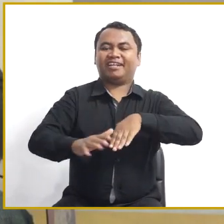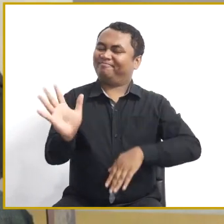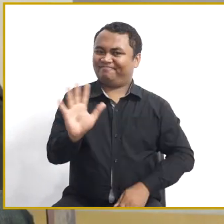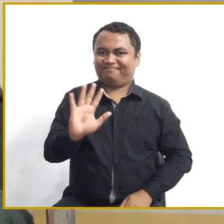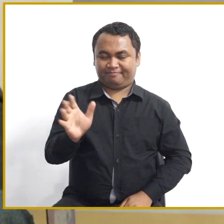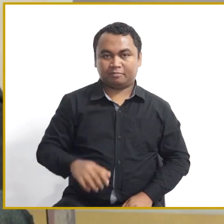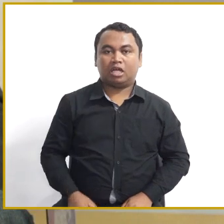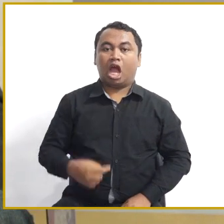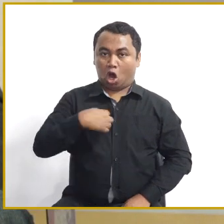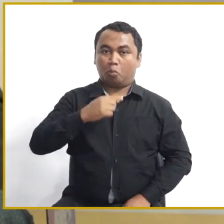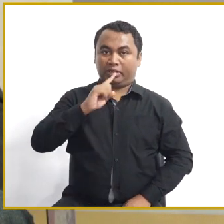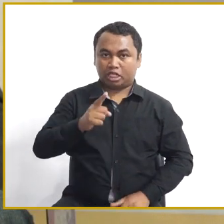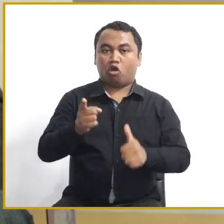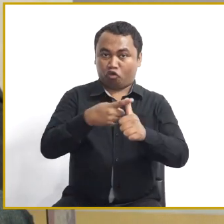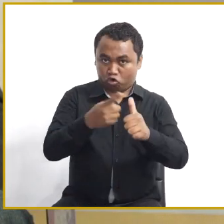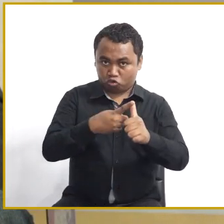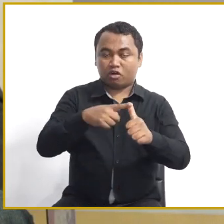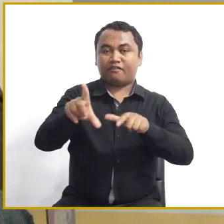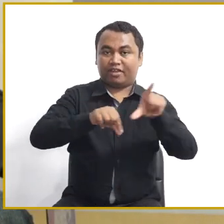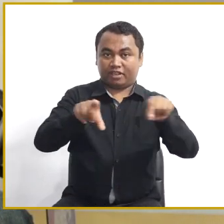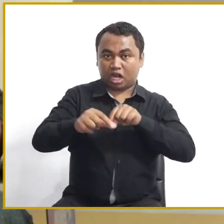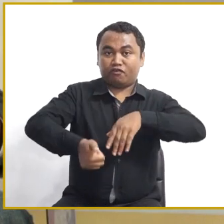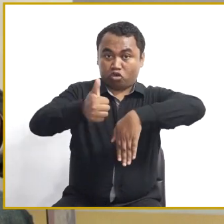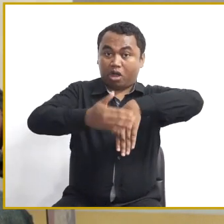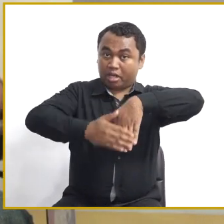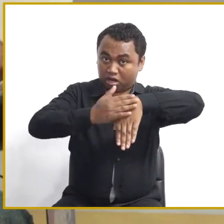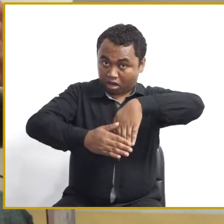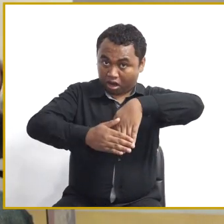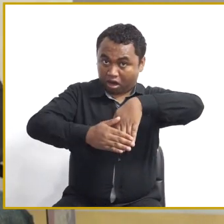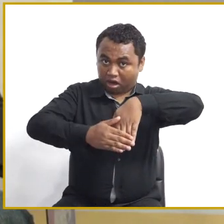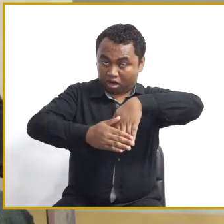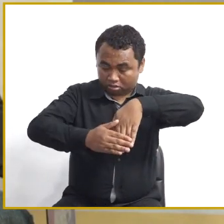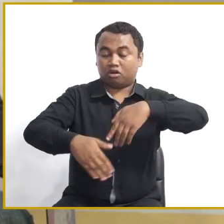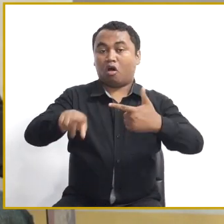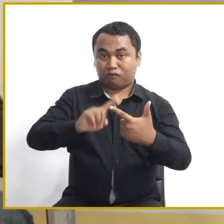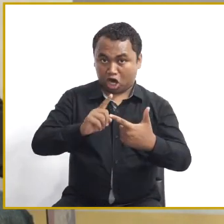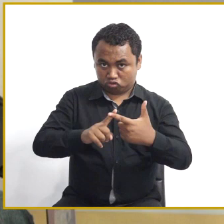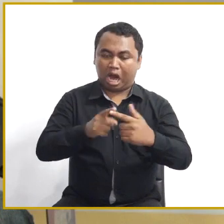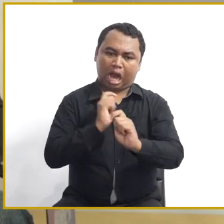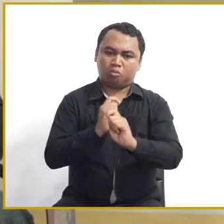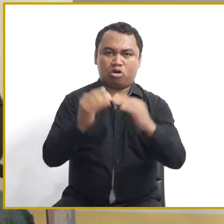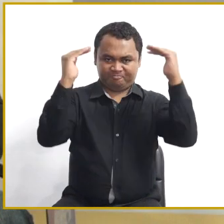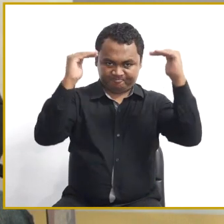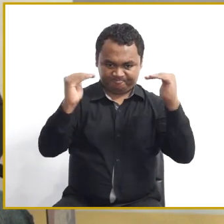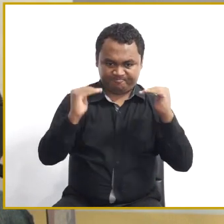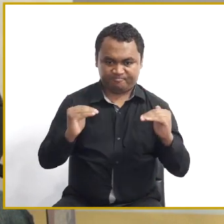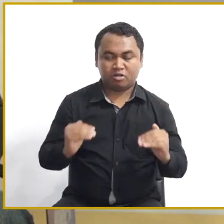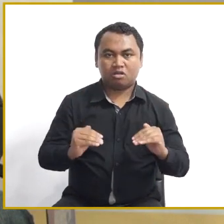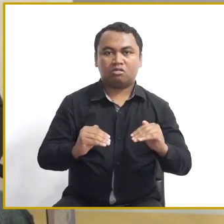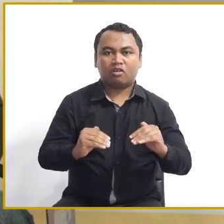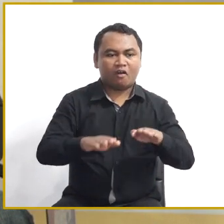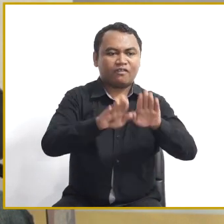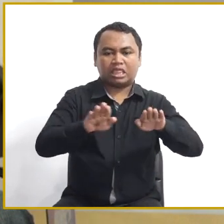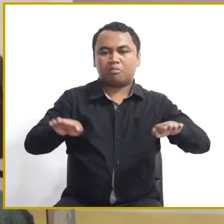ny fifidianana filoham-pirenena dia apetrakantsika amin'izay ny rafitra raha za sehatra anahy manokana